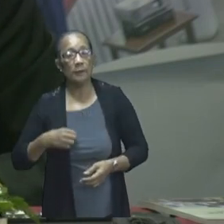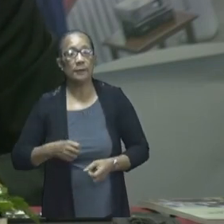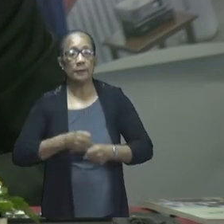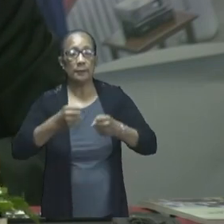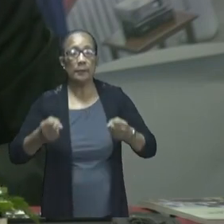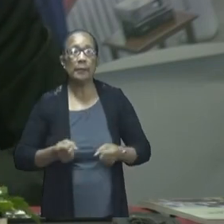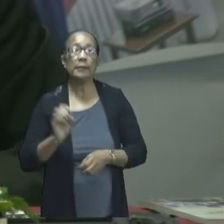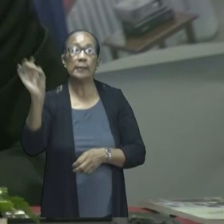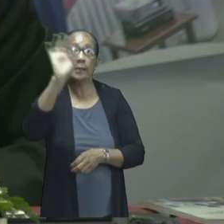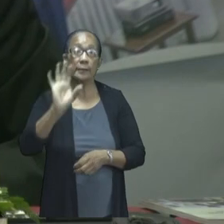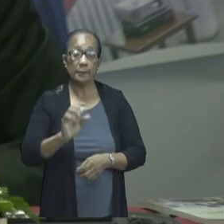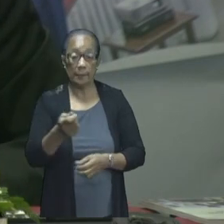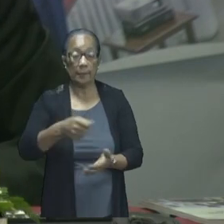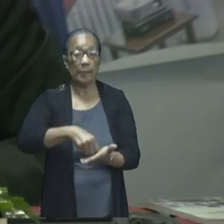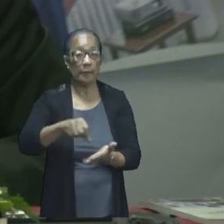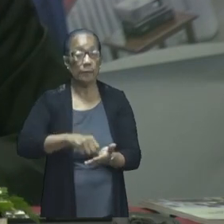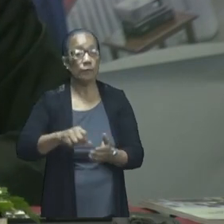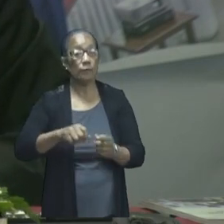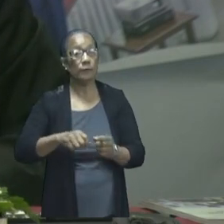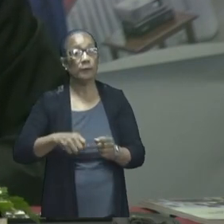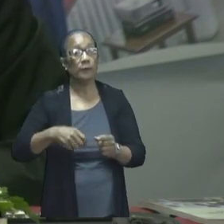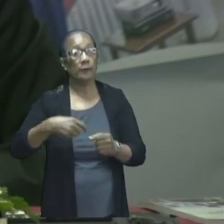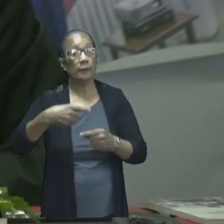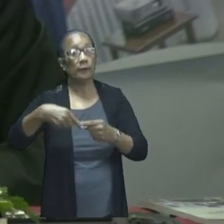tarieven traject